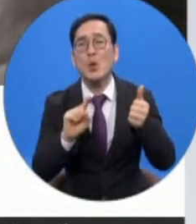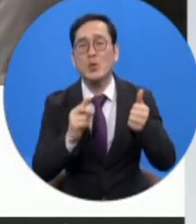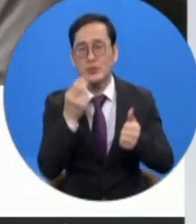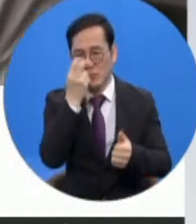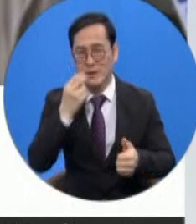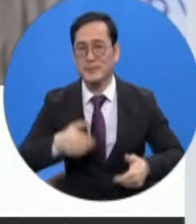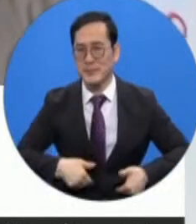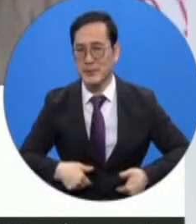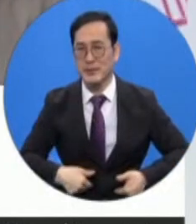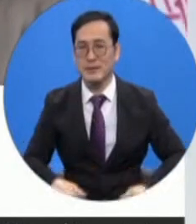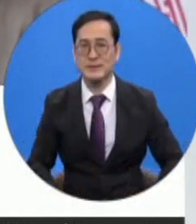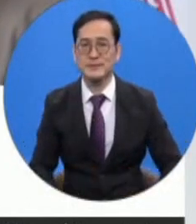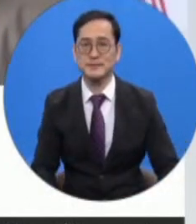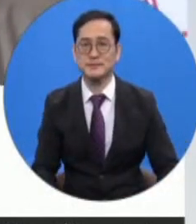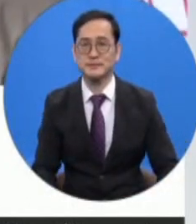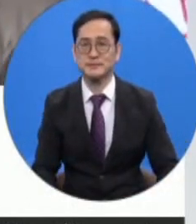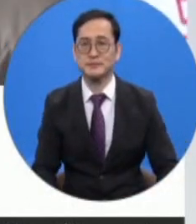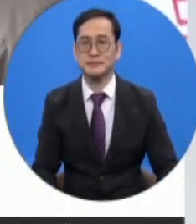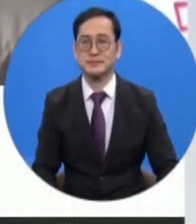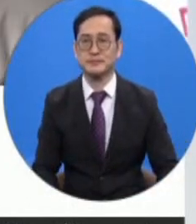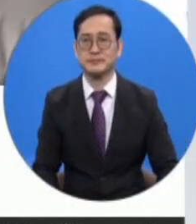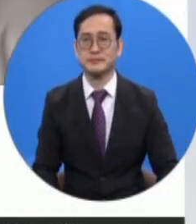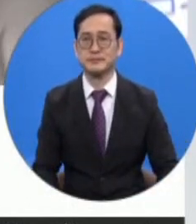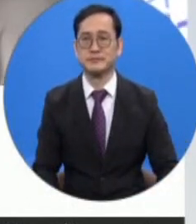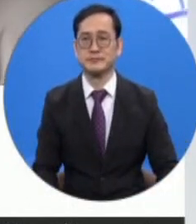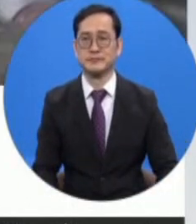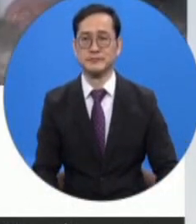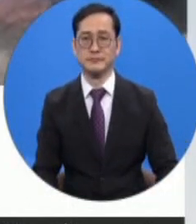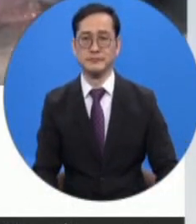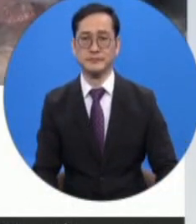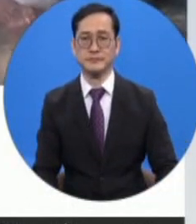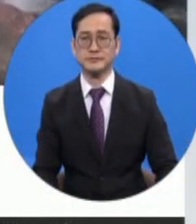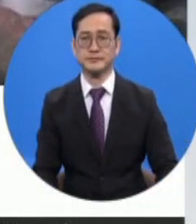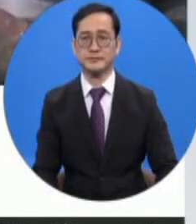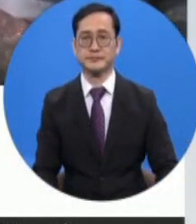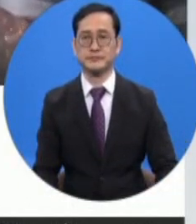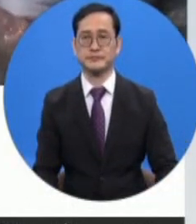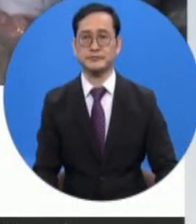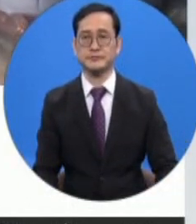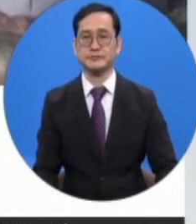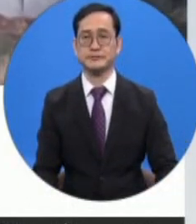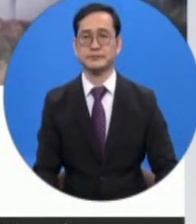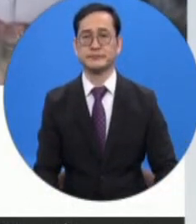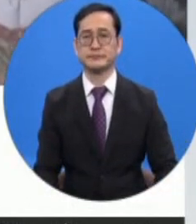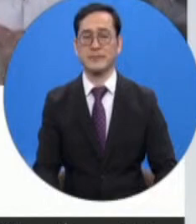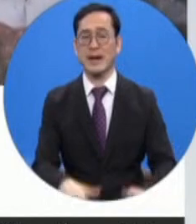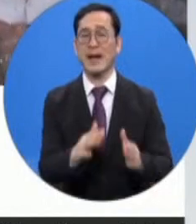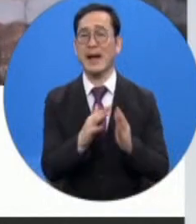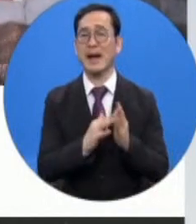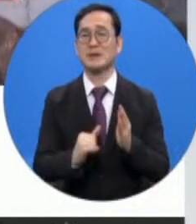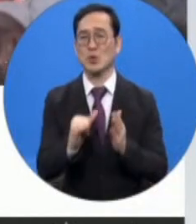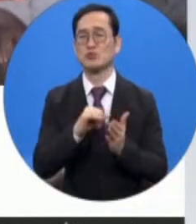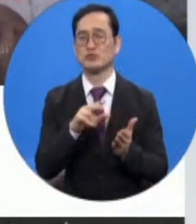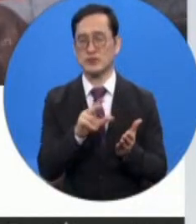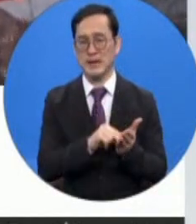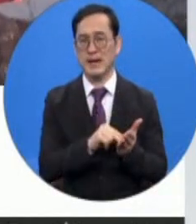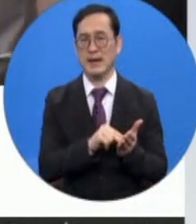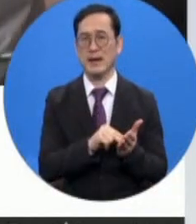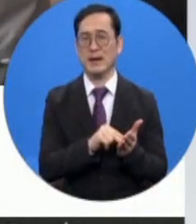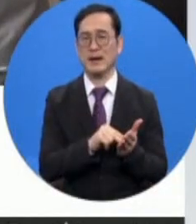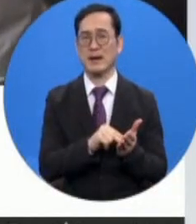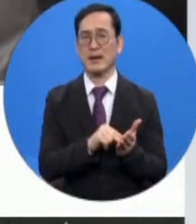있겠는데요. 우리가 모든 일들은 여야 공의 형평성의 차원에서 바라봐야 되지 않겠습니까? 가족에 관한 문제지만 장재원 의원의